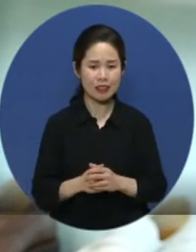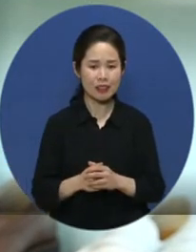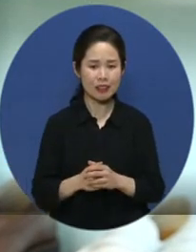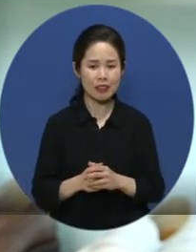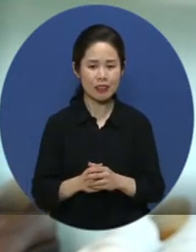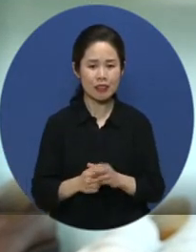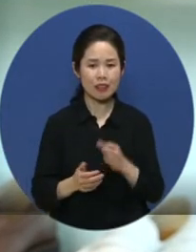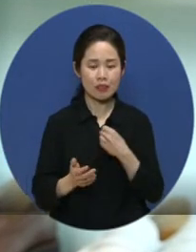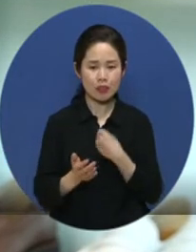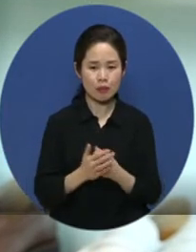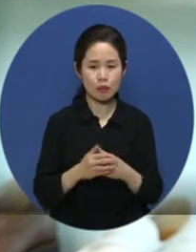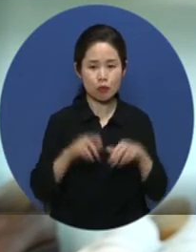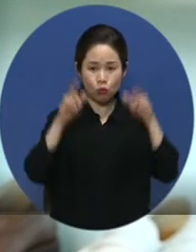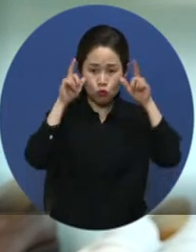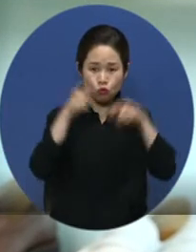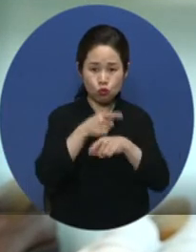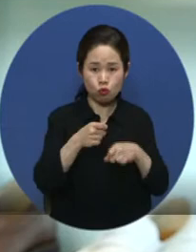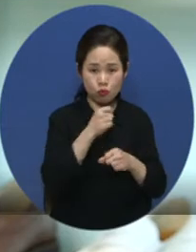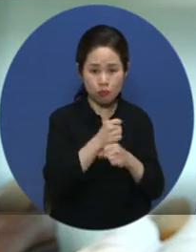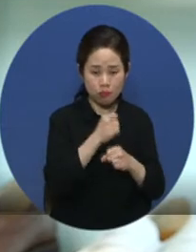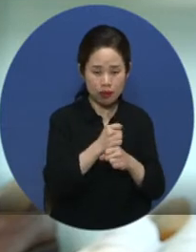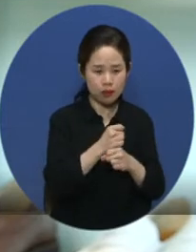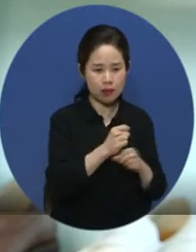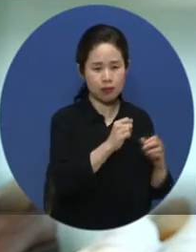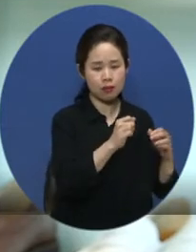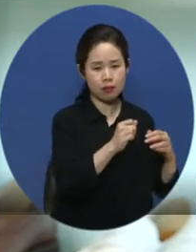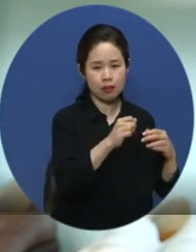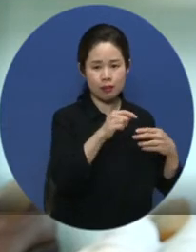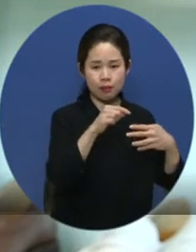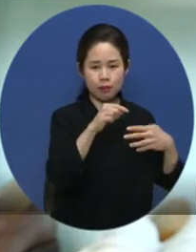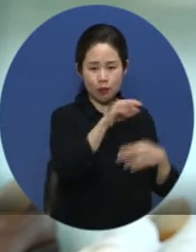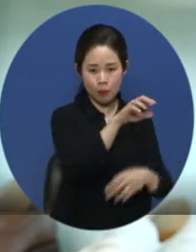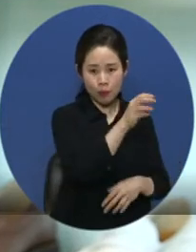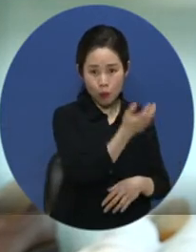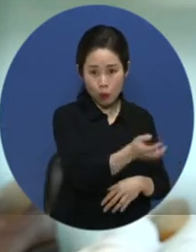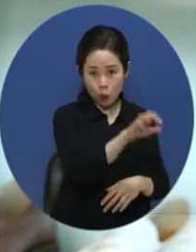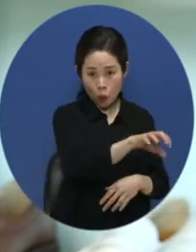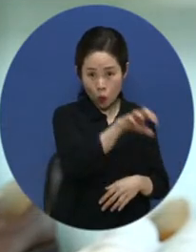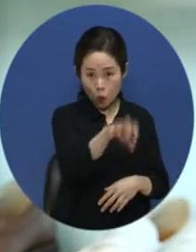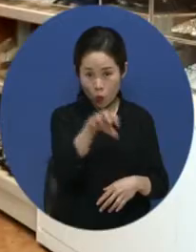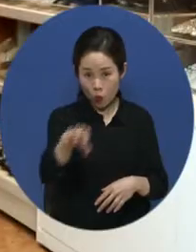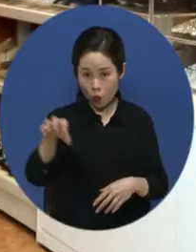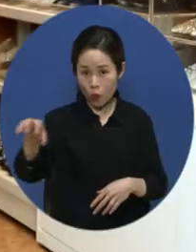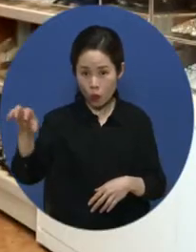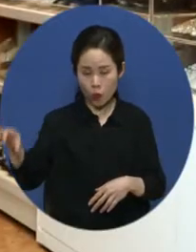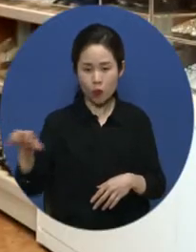공정에 걸쳐서 청각장애 사원들이 다 일을 하고 있는 거죠.